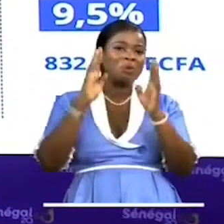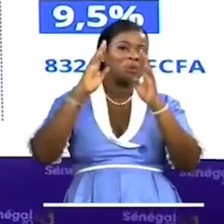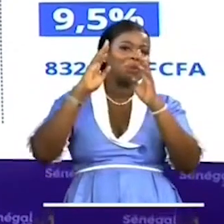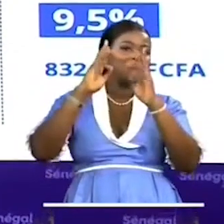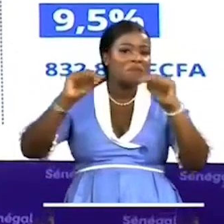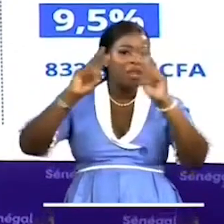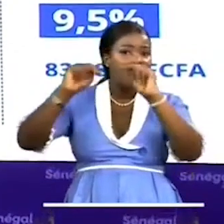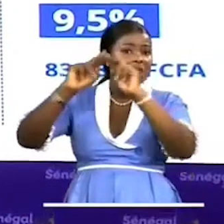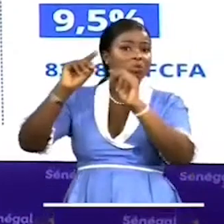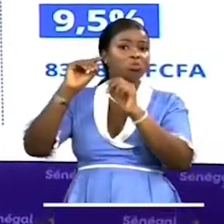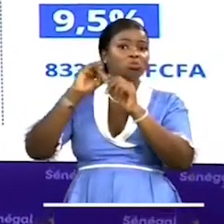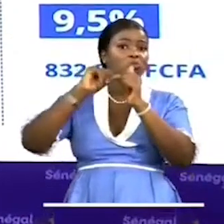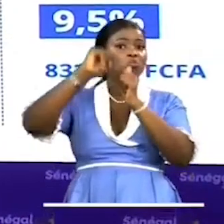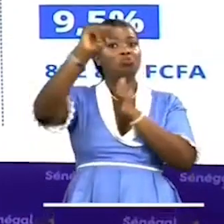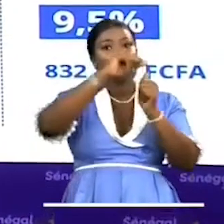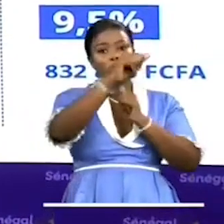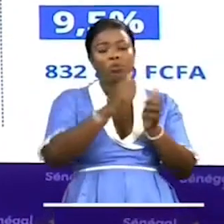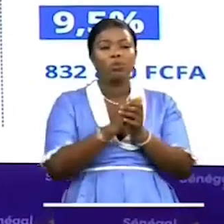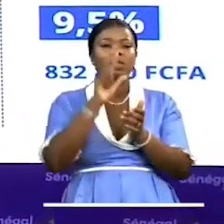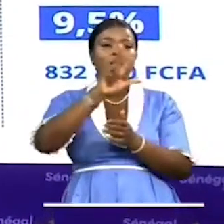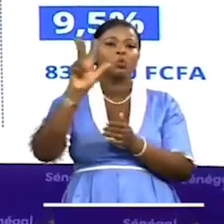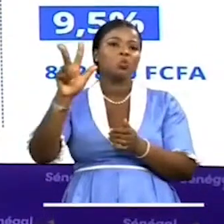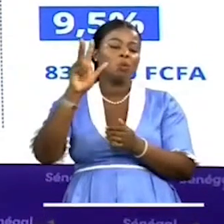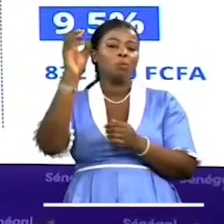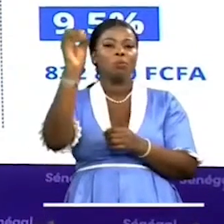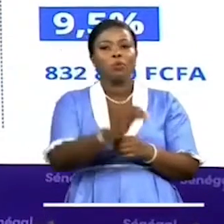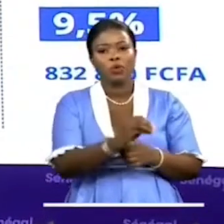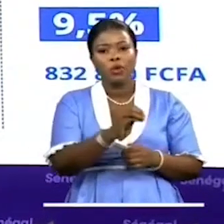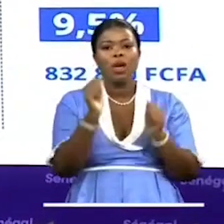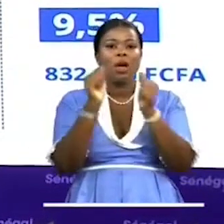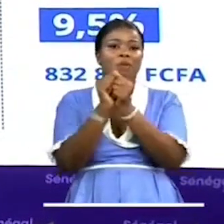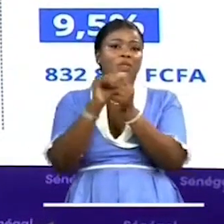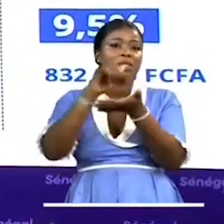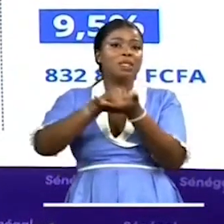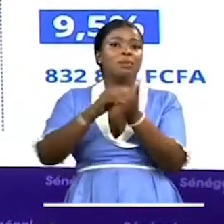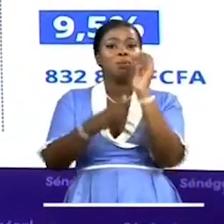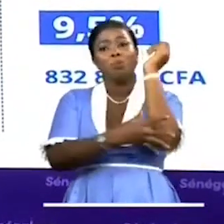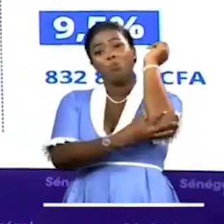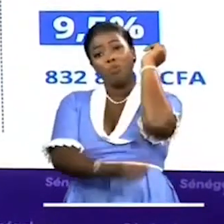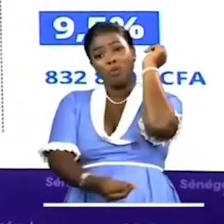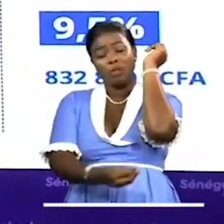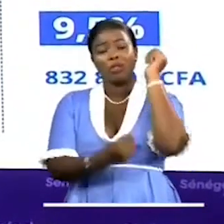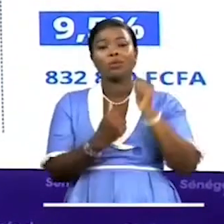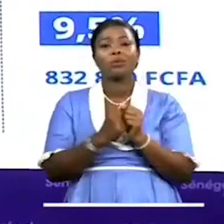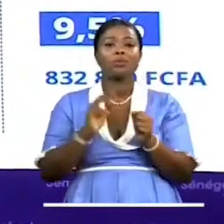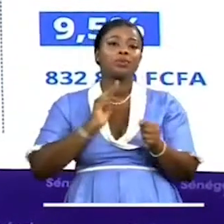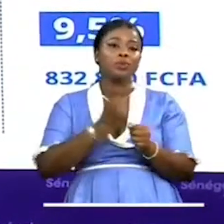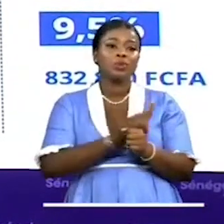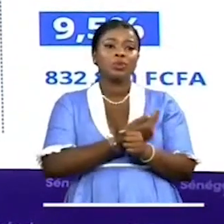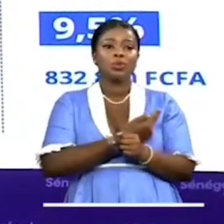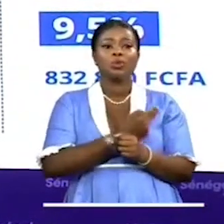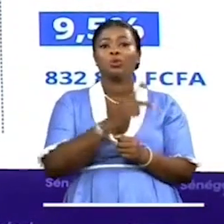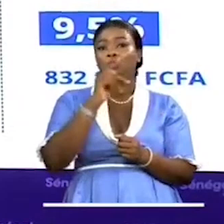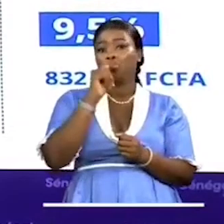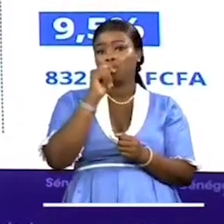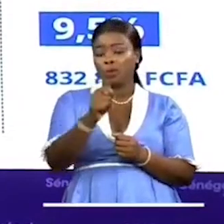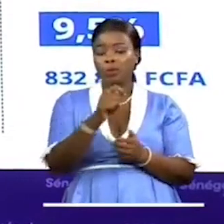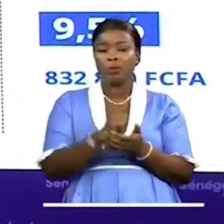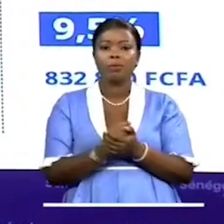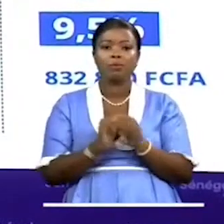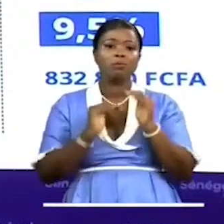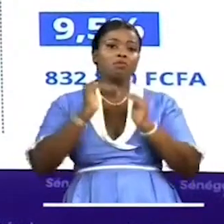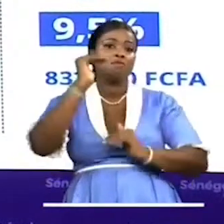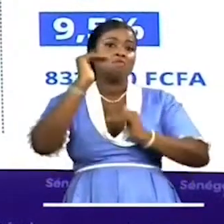% précisément 53 %. avec cette pauvreté et cette faiblesse de l'IDH nous en sommes en plus de cela à des